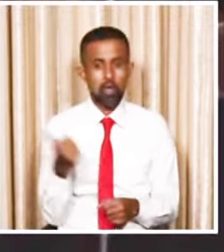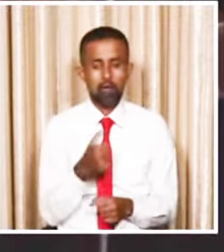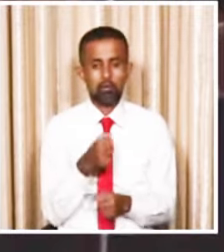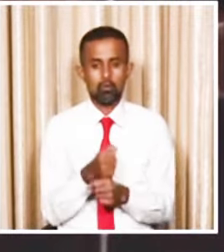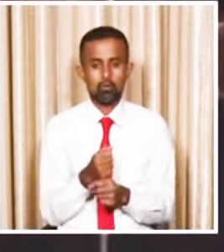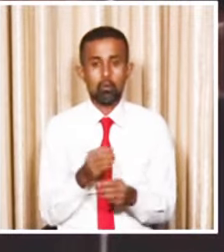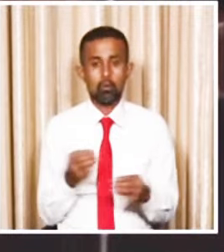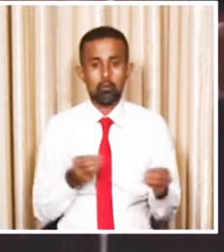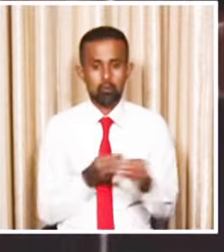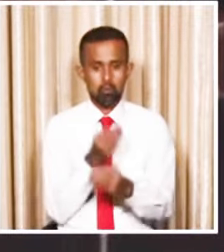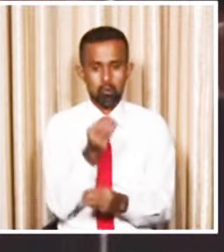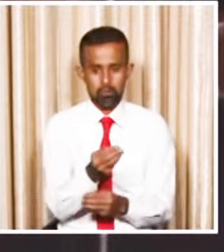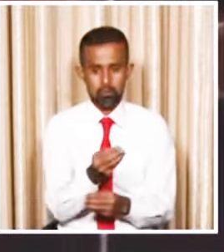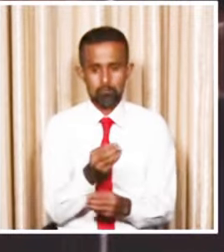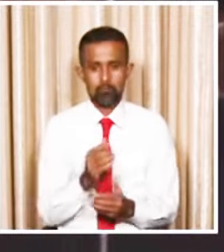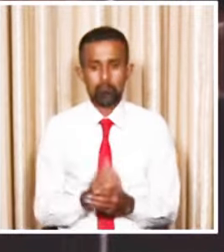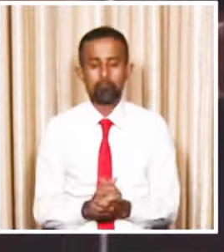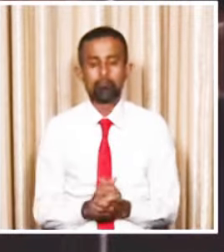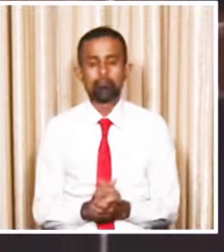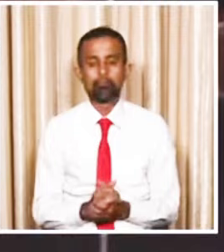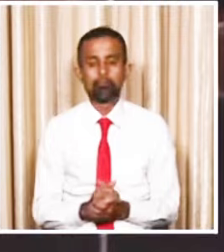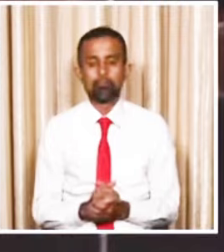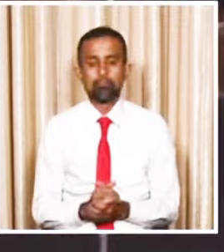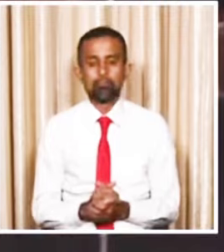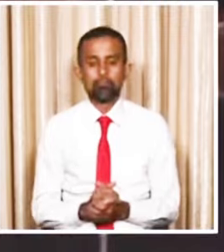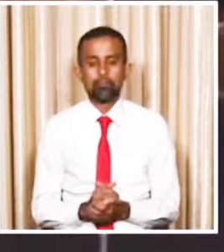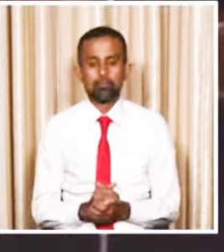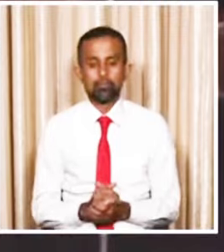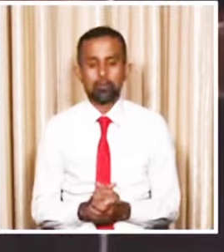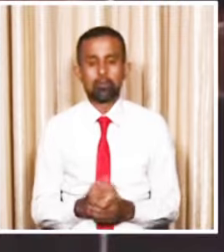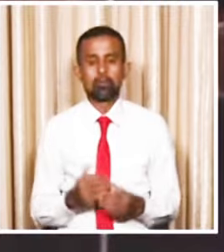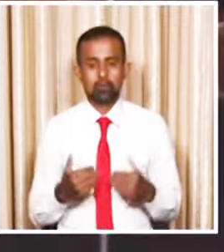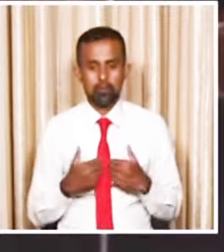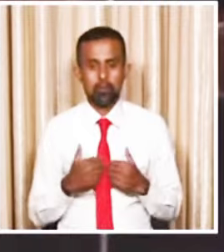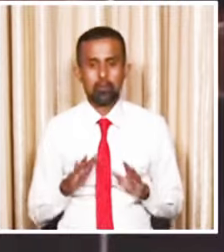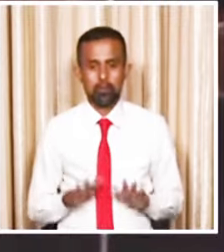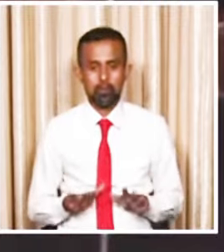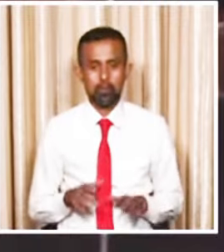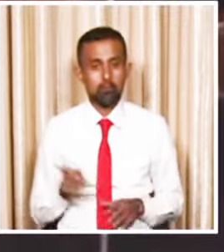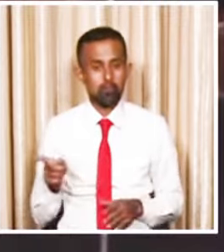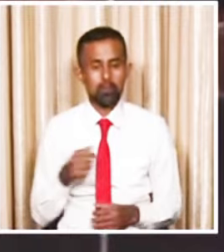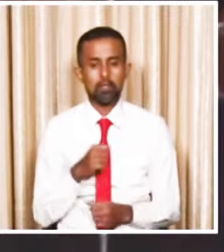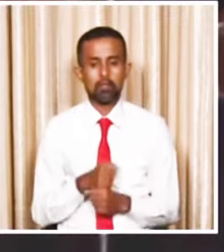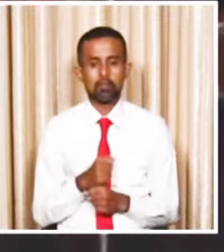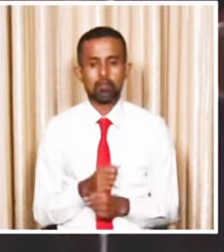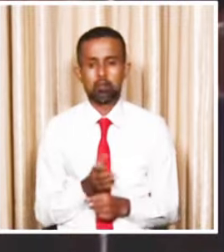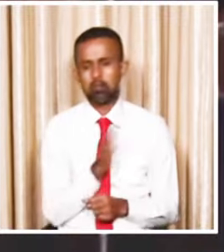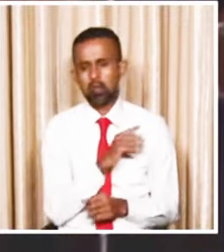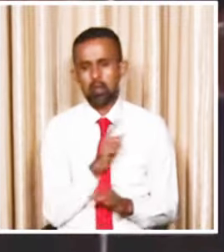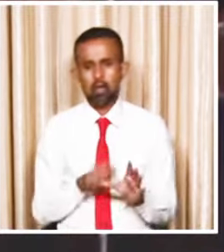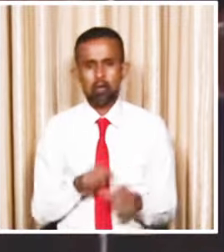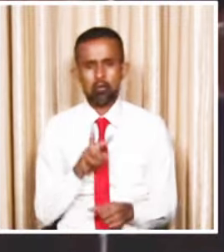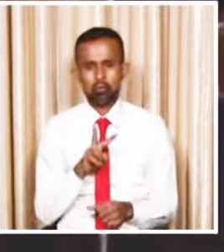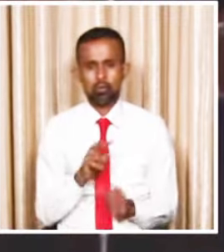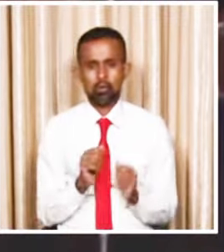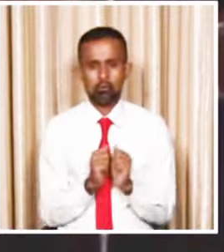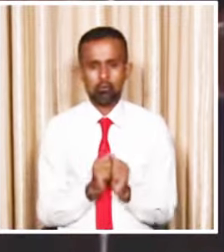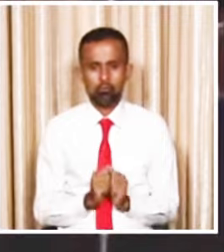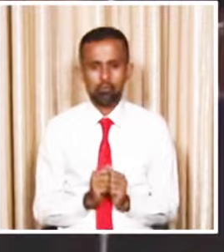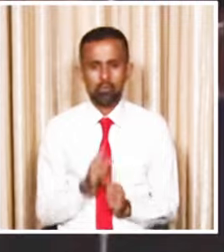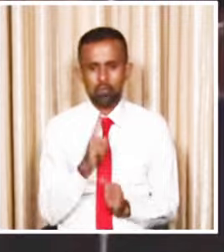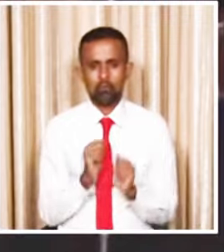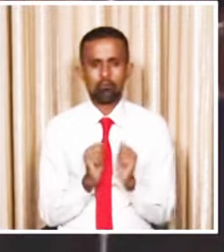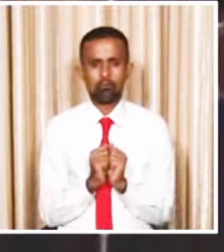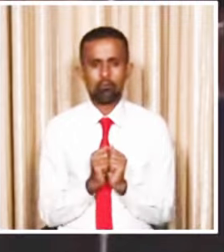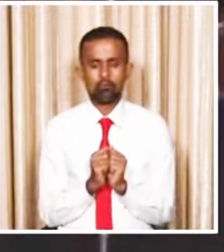වලට විසඳුමක් සොයා ගන්න පුළුවන්. අන්න ඒ තැන තමයි අද අපි ඉන්නේ. මේ ආණ්ඩුව පහුගිය අවුරුදු දෙක තුනක් කරානම් කරේ එකම දේ